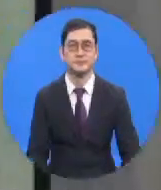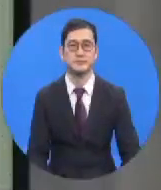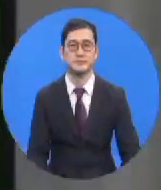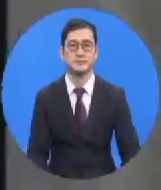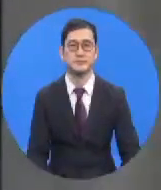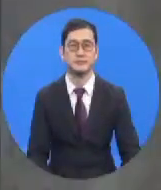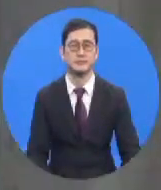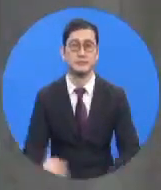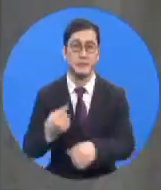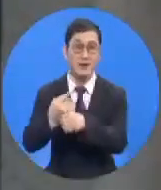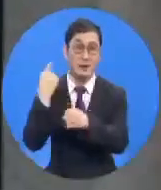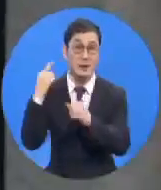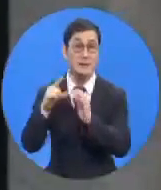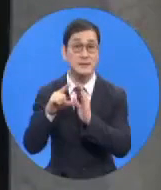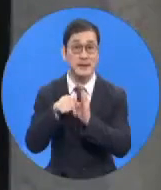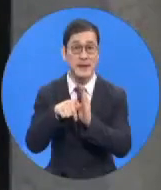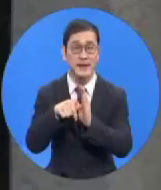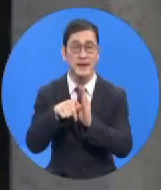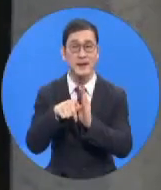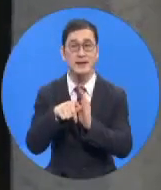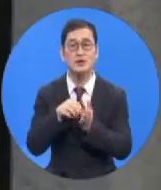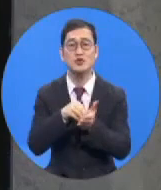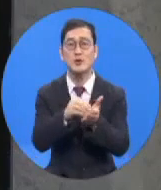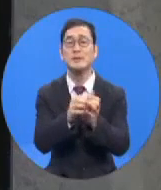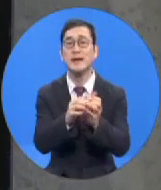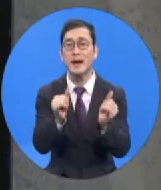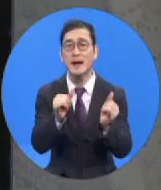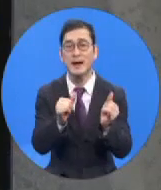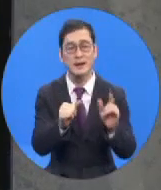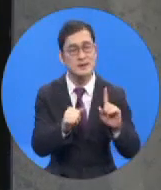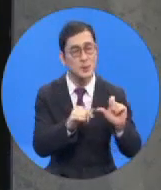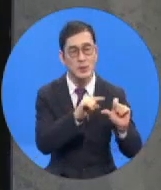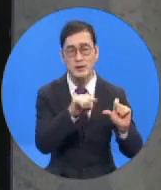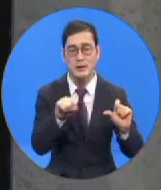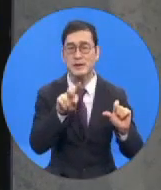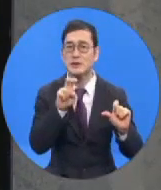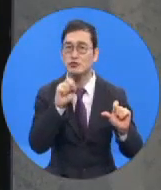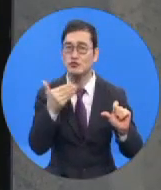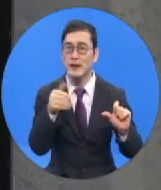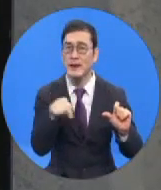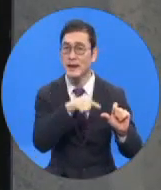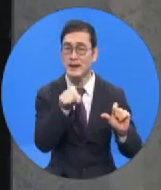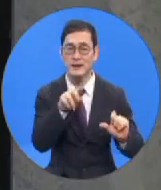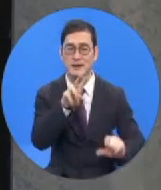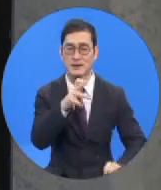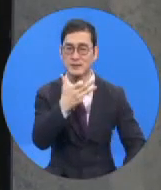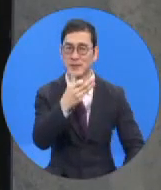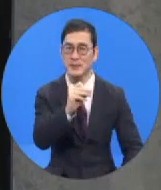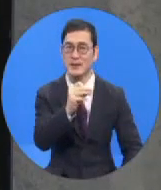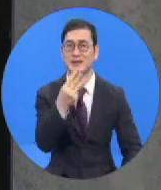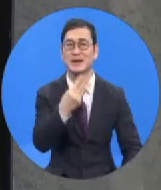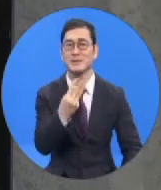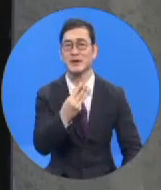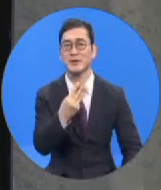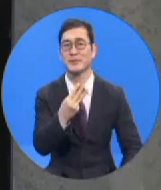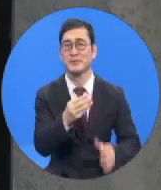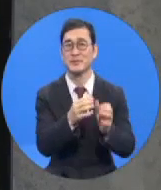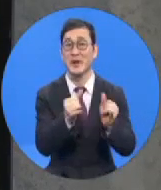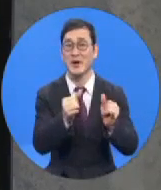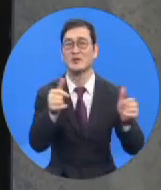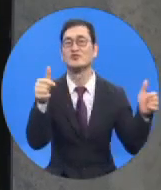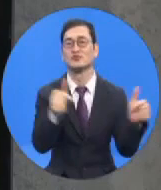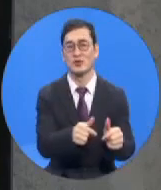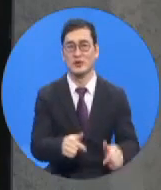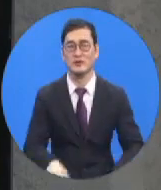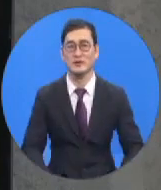지난해 연령별 취업자 증감 현황인데요. 15세에서 29세 18만 3천 명의 일자리가 줄었고요.